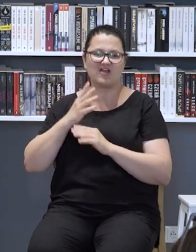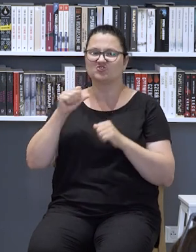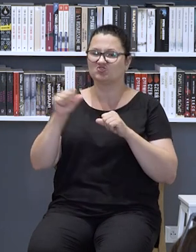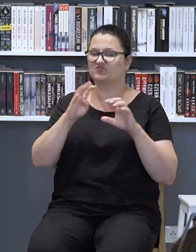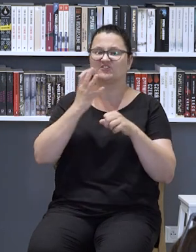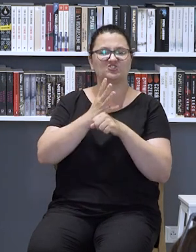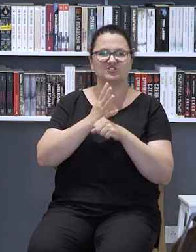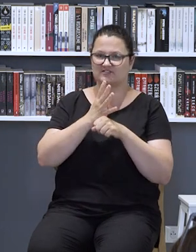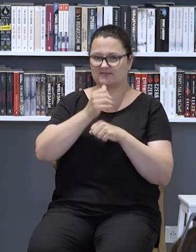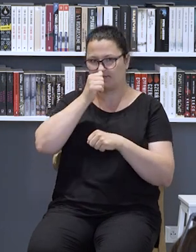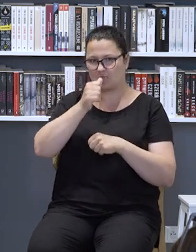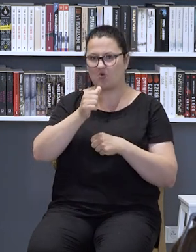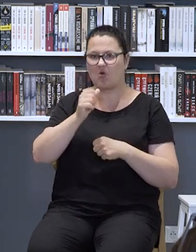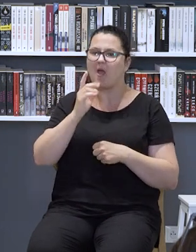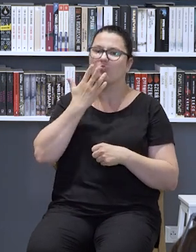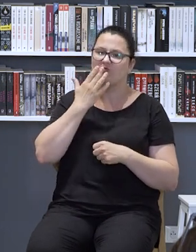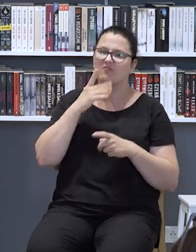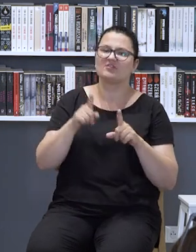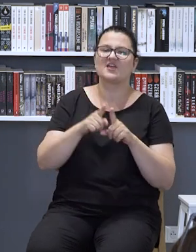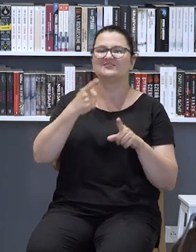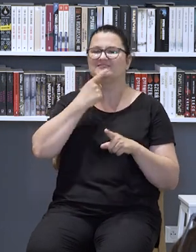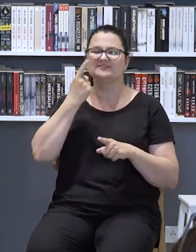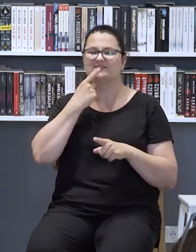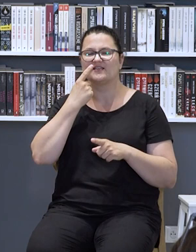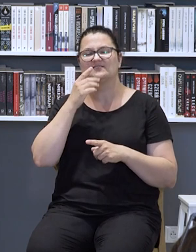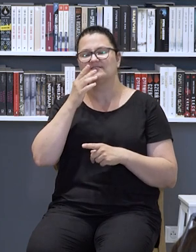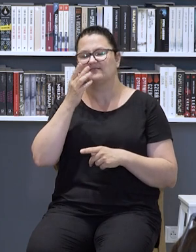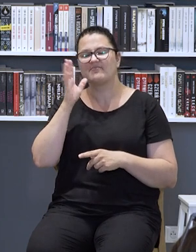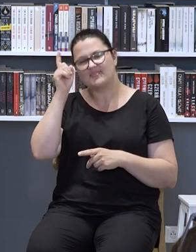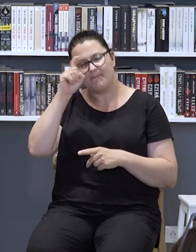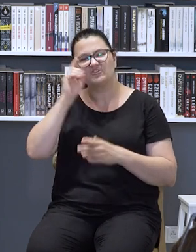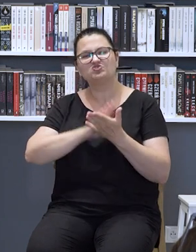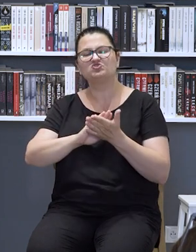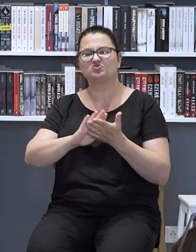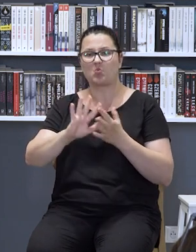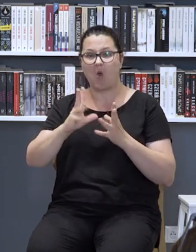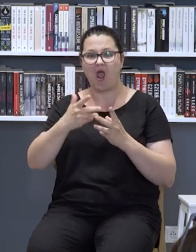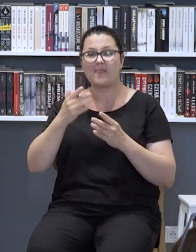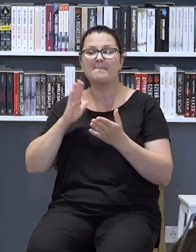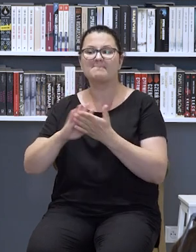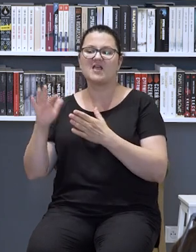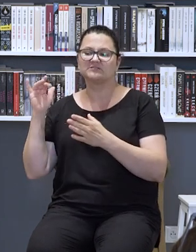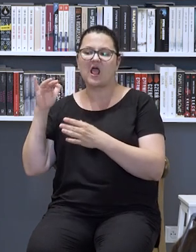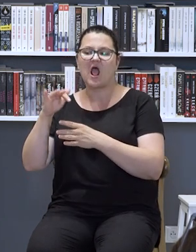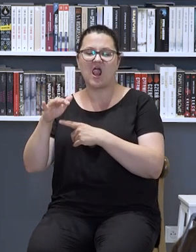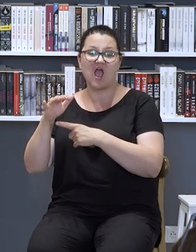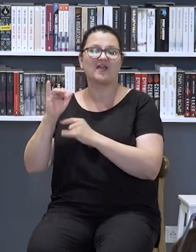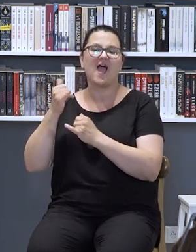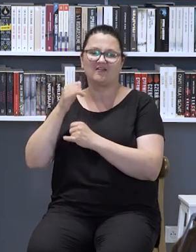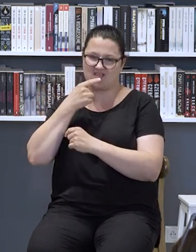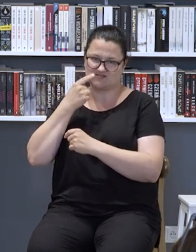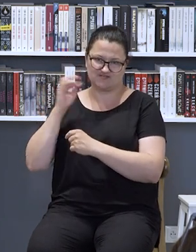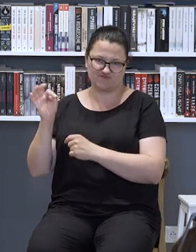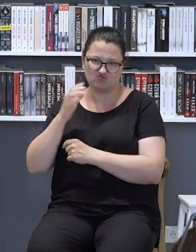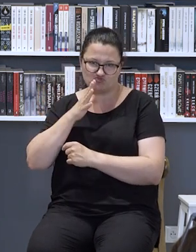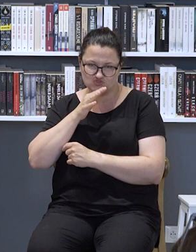Mówią wysokim niemieckim, bez naleciałości. Bez jakich naleciałości? Jidysz. Nie?